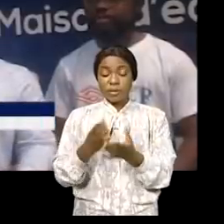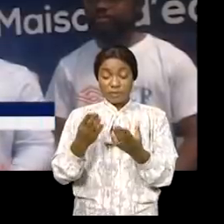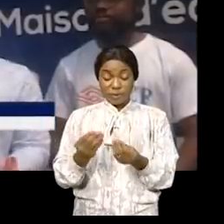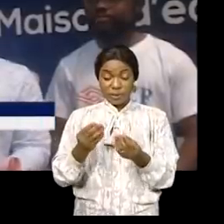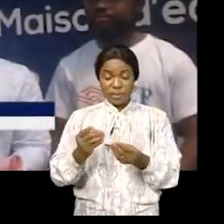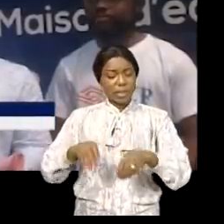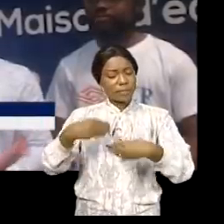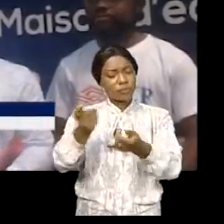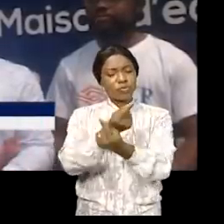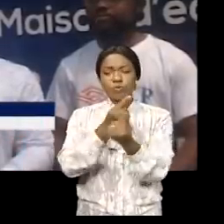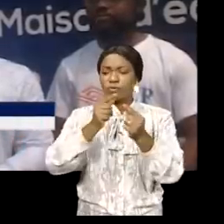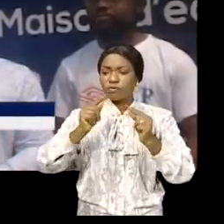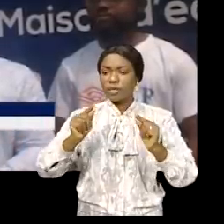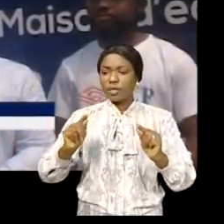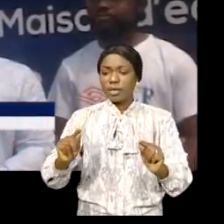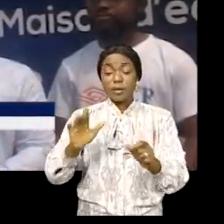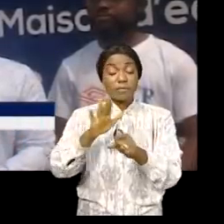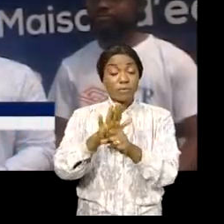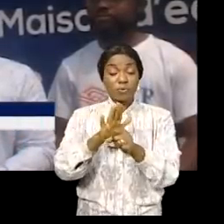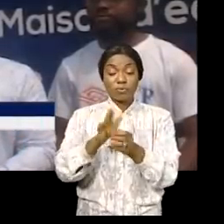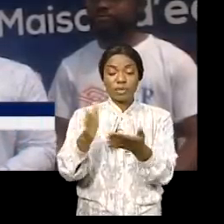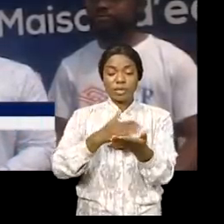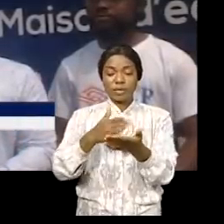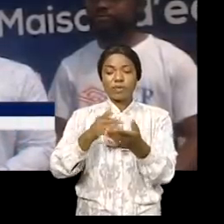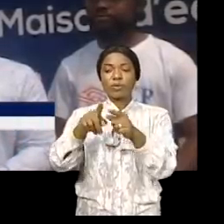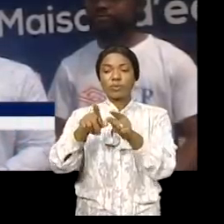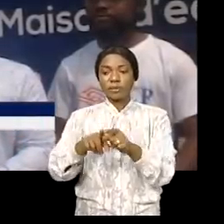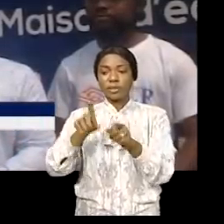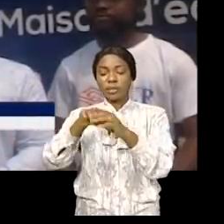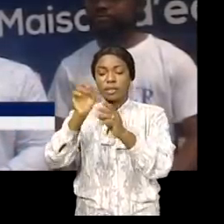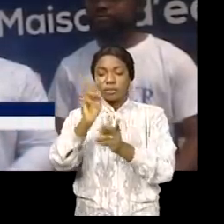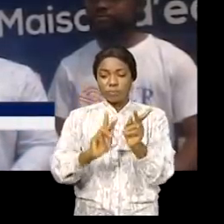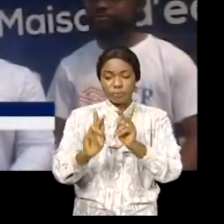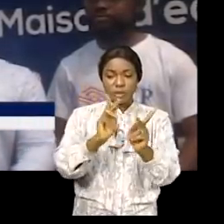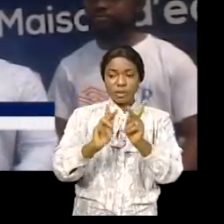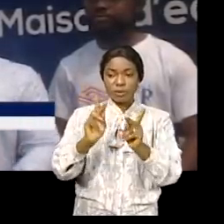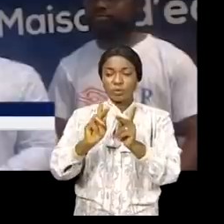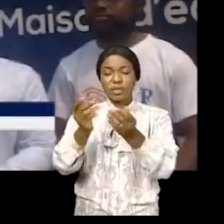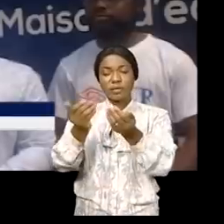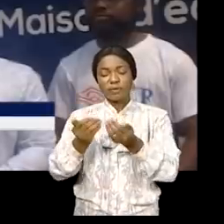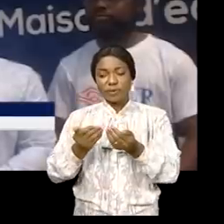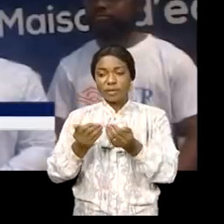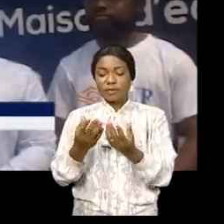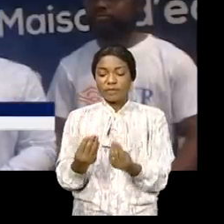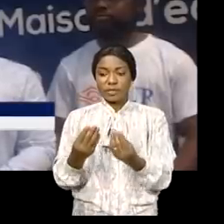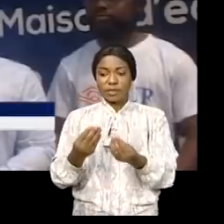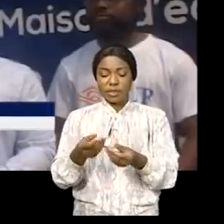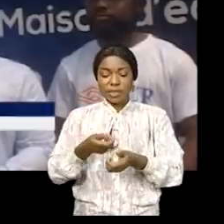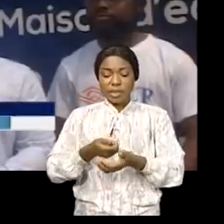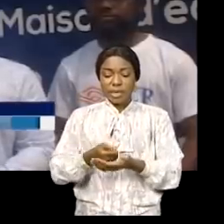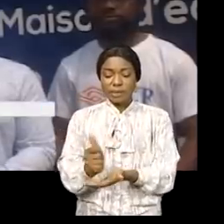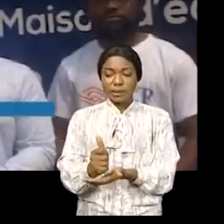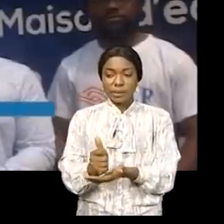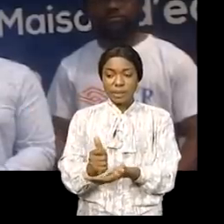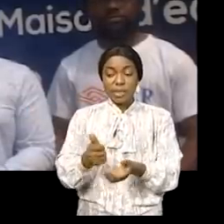gratuite. Et certainement dans les populations qui ont le moins facile d'accès à